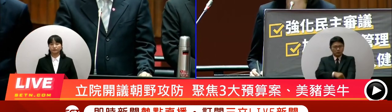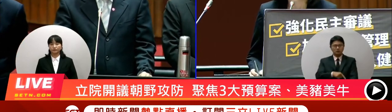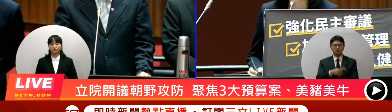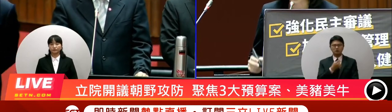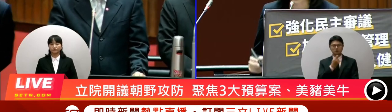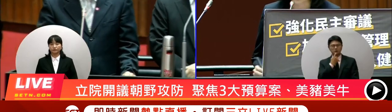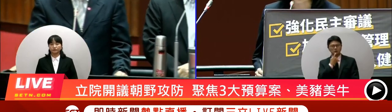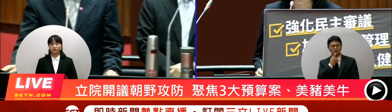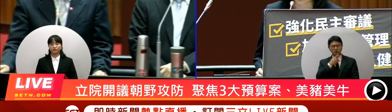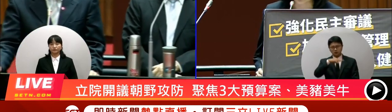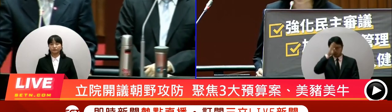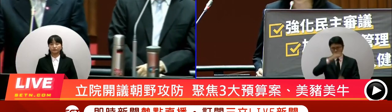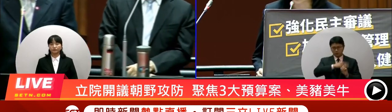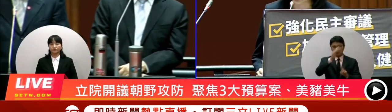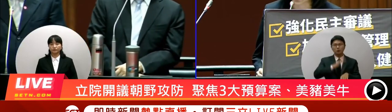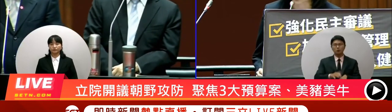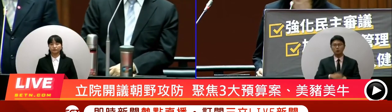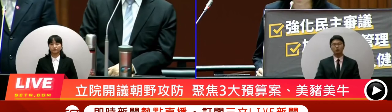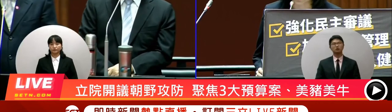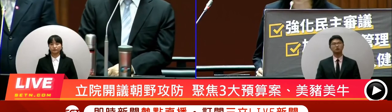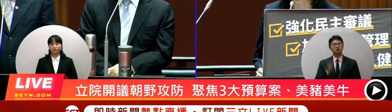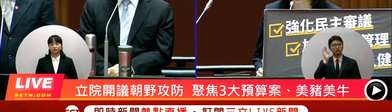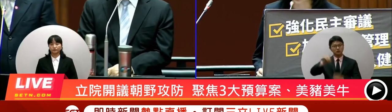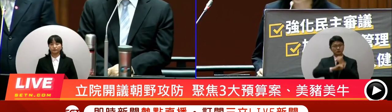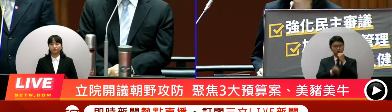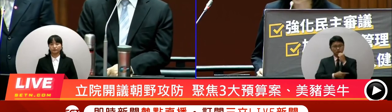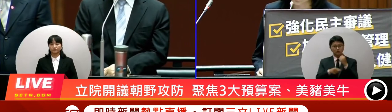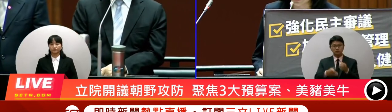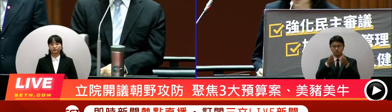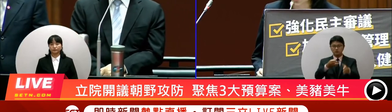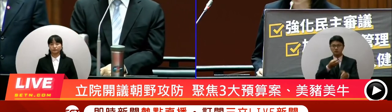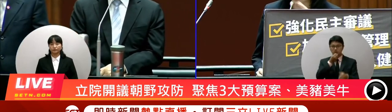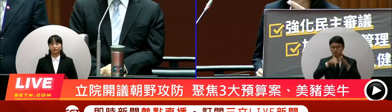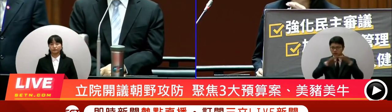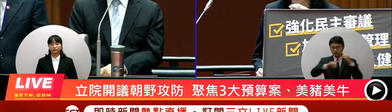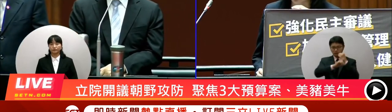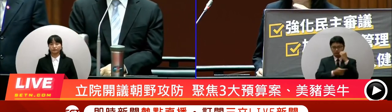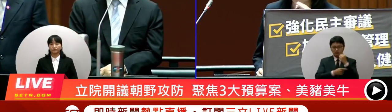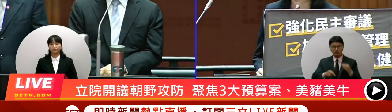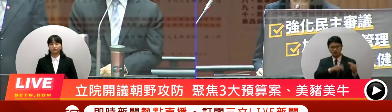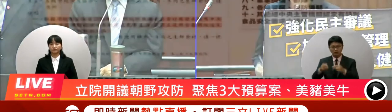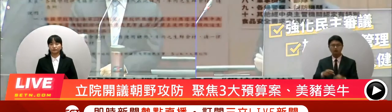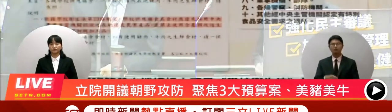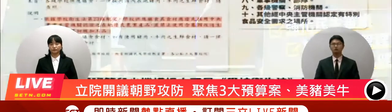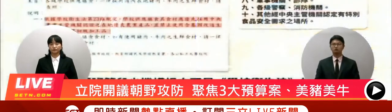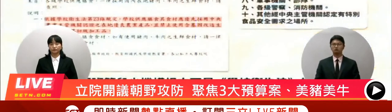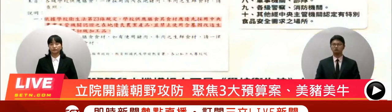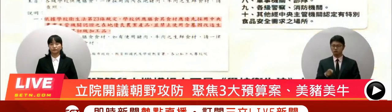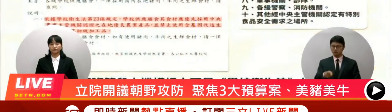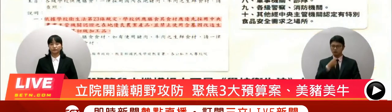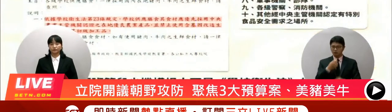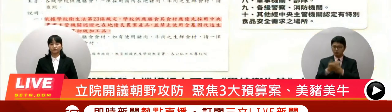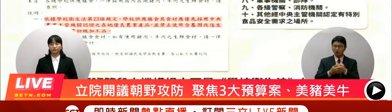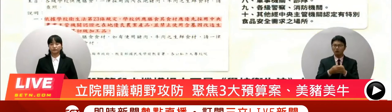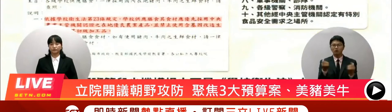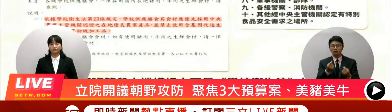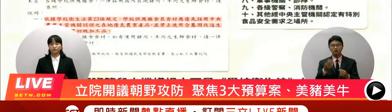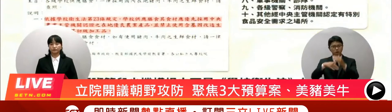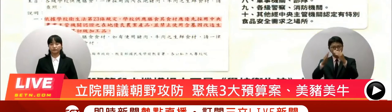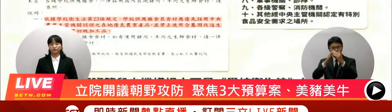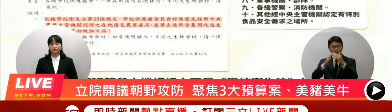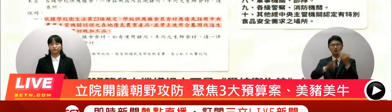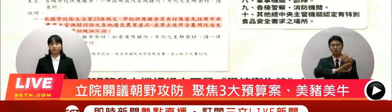在，所以在未来在法规面上我们也会提出食管法相关修正，直接明确定义应该受规范的对象，包括学校之